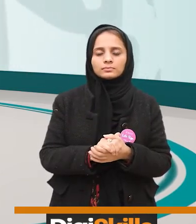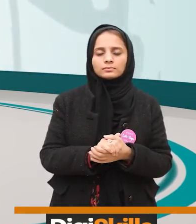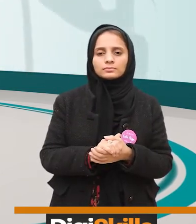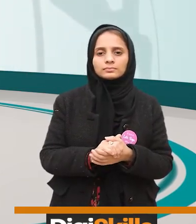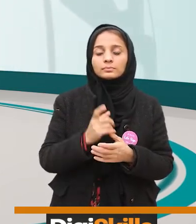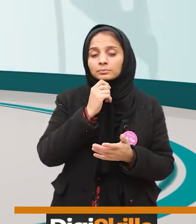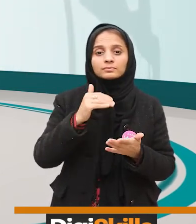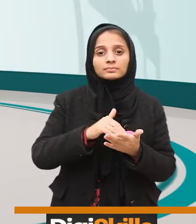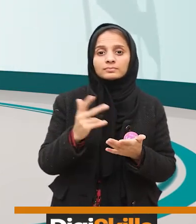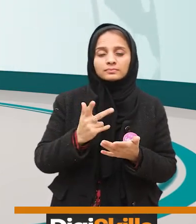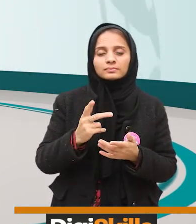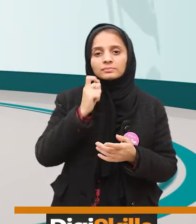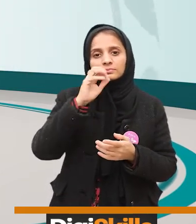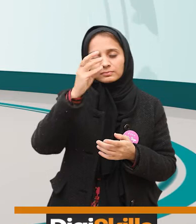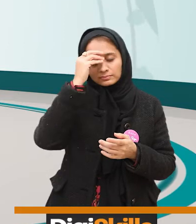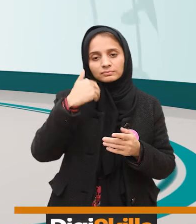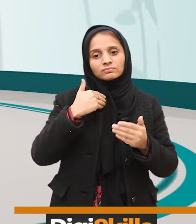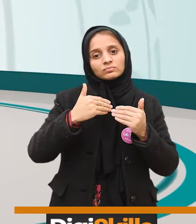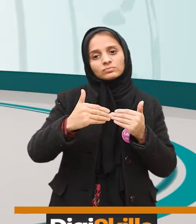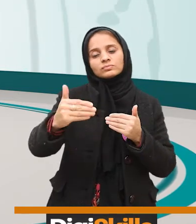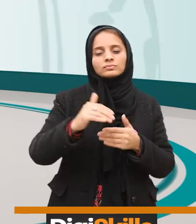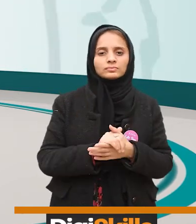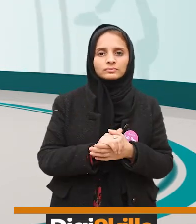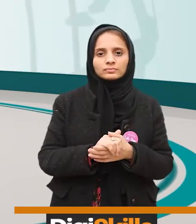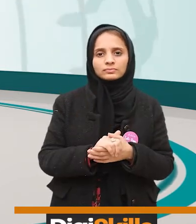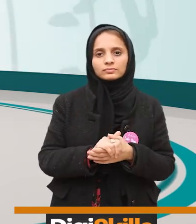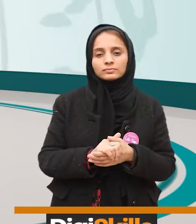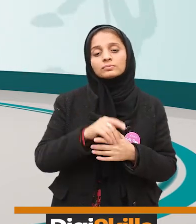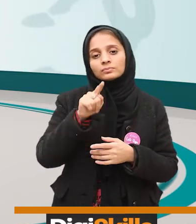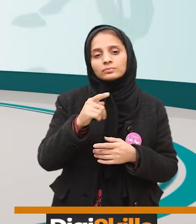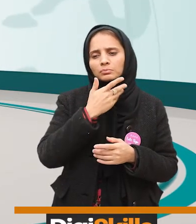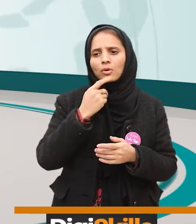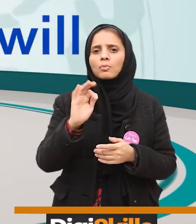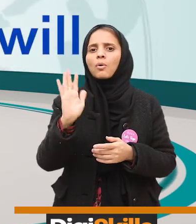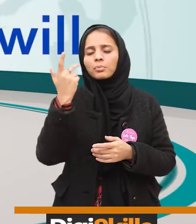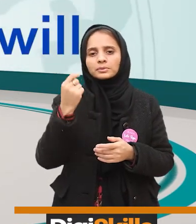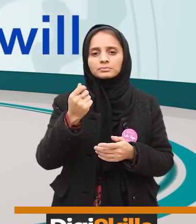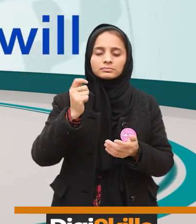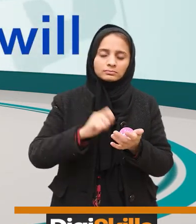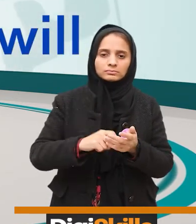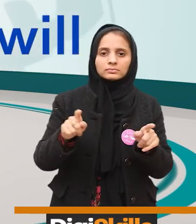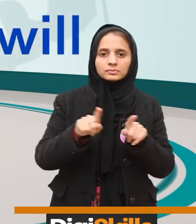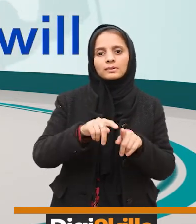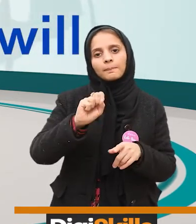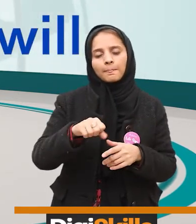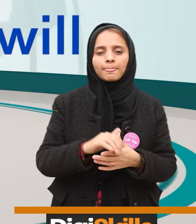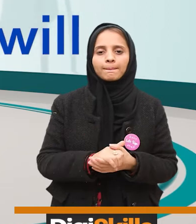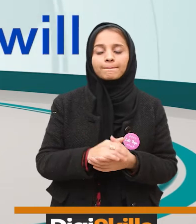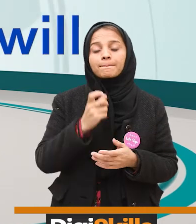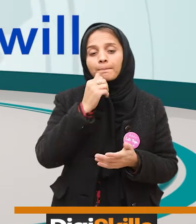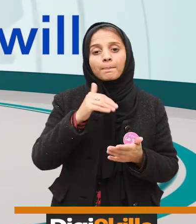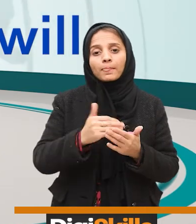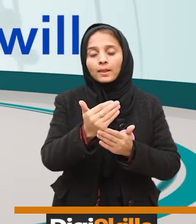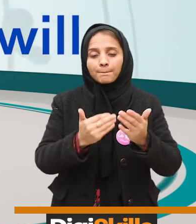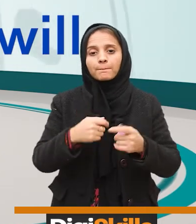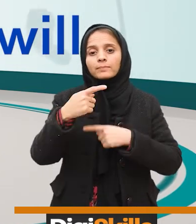کرنے پڑتی ہے، بٹ ان دا کیس آف کلائنٹ ریٹینشن یاد رکھیے گا دوستو کہ آپ پرائس ایٹ ول چارج کر سکتے ہو، بیکاز